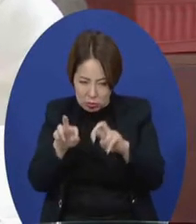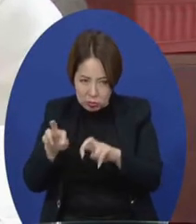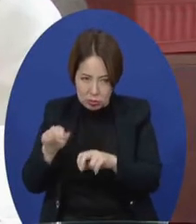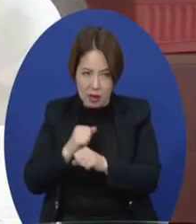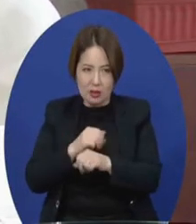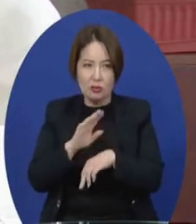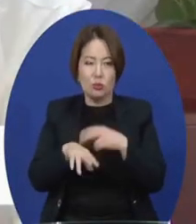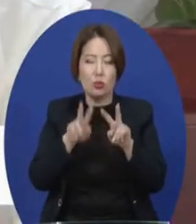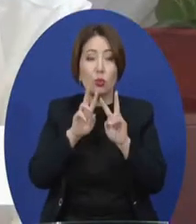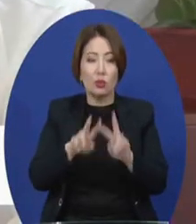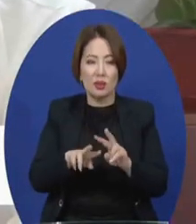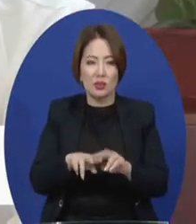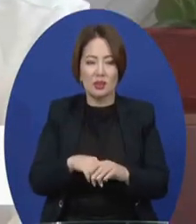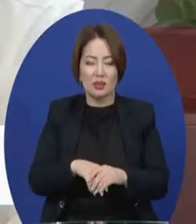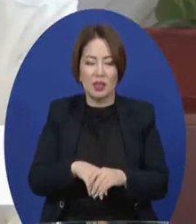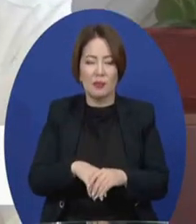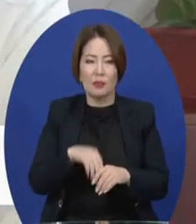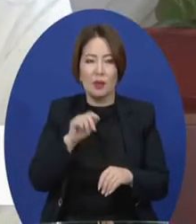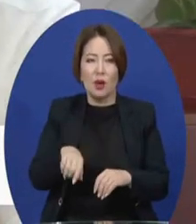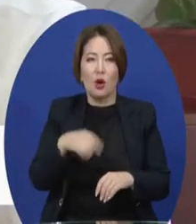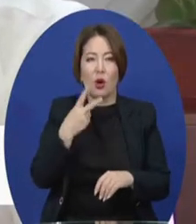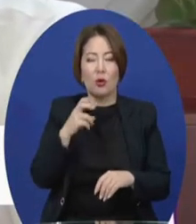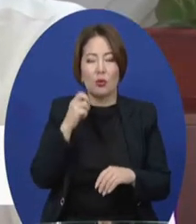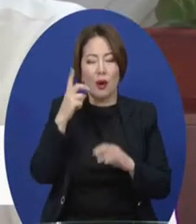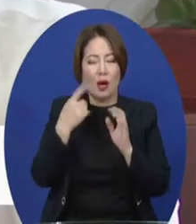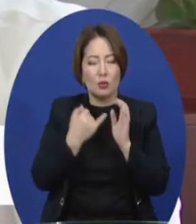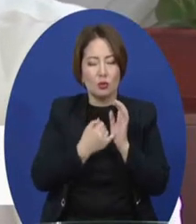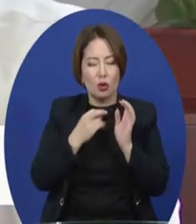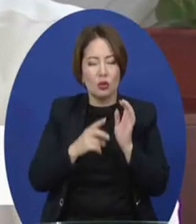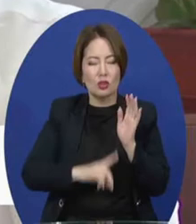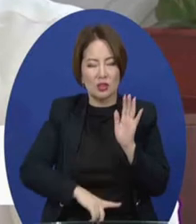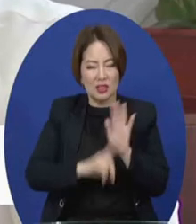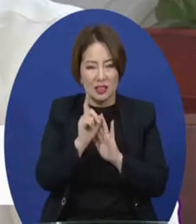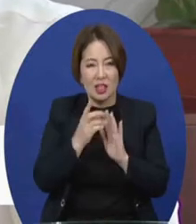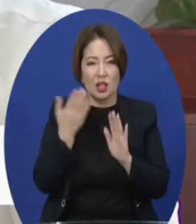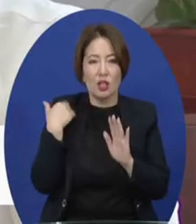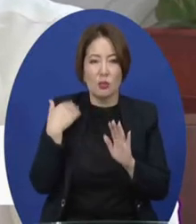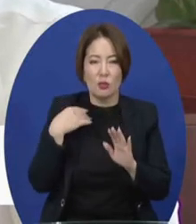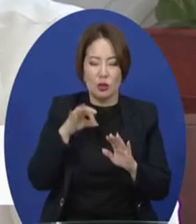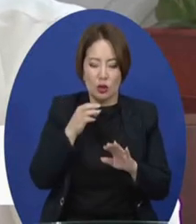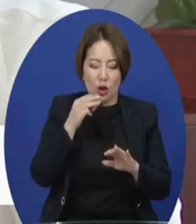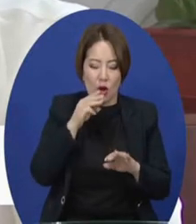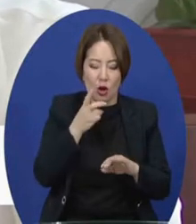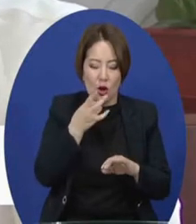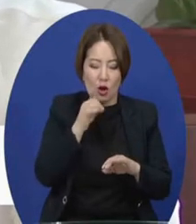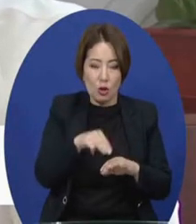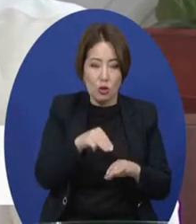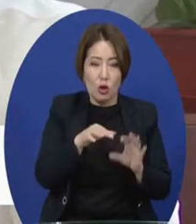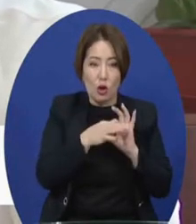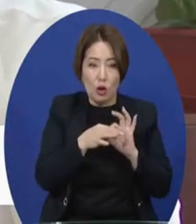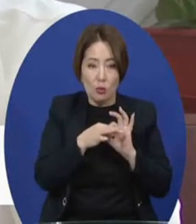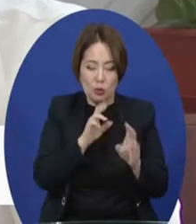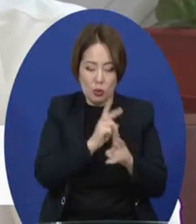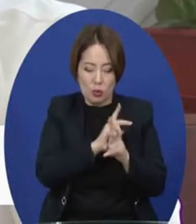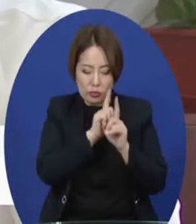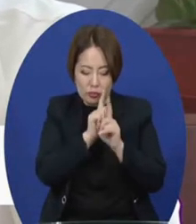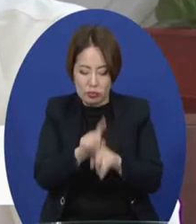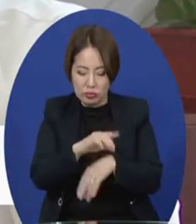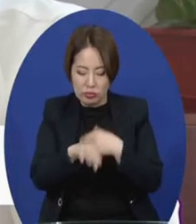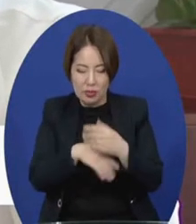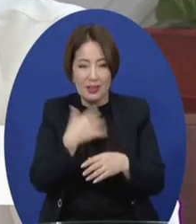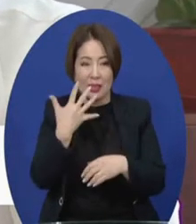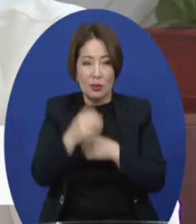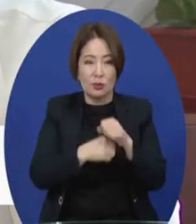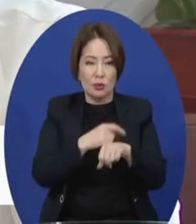одоо хийж байгаа гэсэн үг. Бид нар ер нь бол 2016 оноос эхэлсэн нэмэгдсэн өртгийн албан татварын тухай хууль бол өнгөрсөн 5 жилийн хугацаанд бас хангалттай